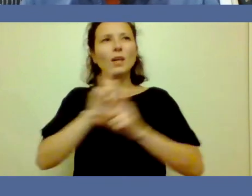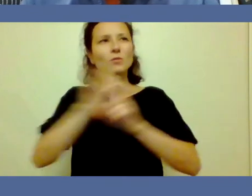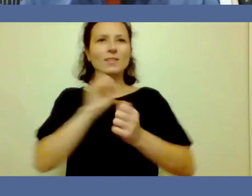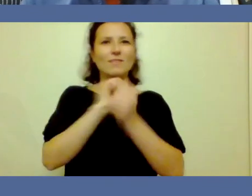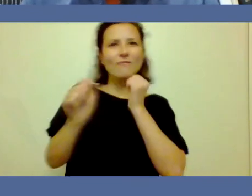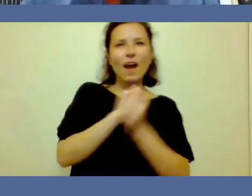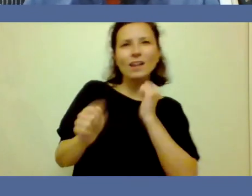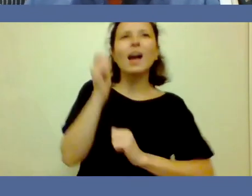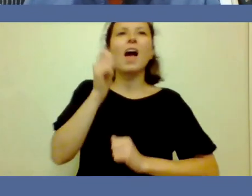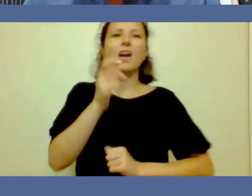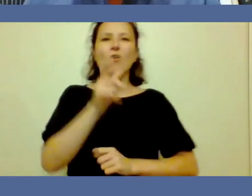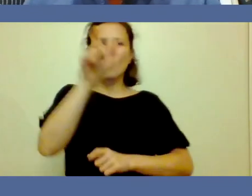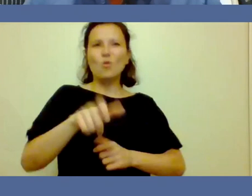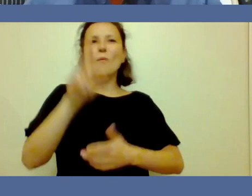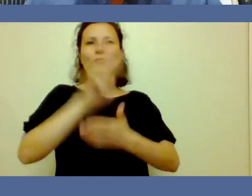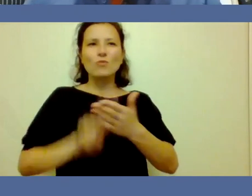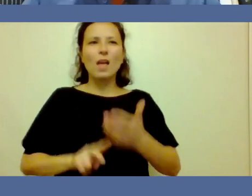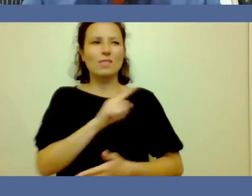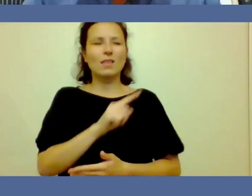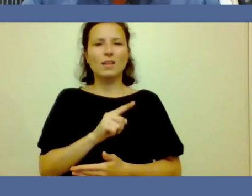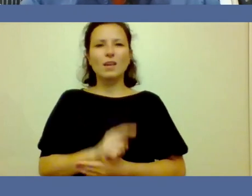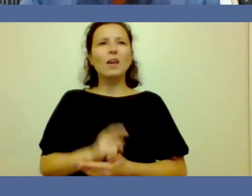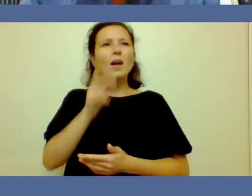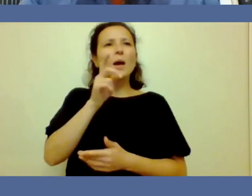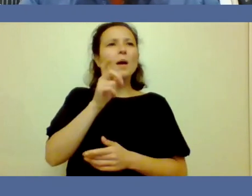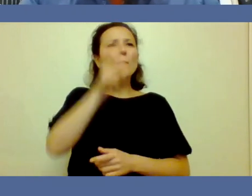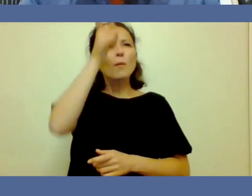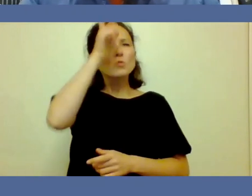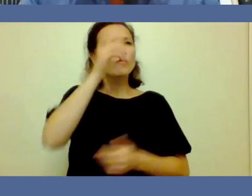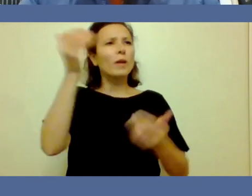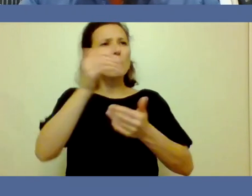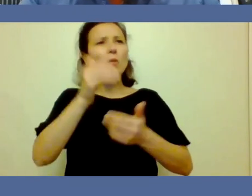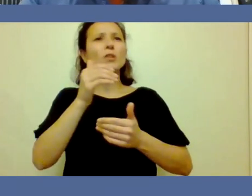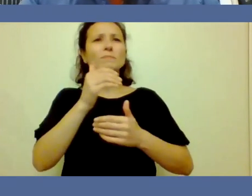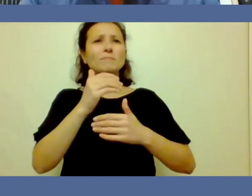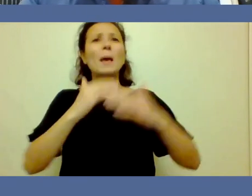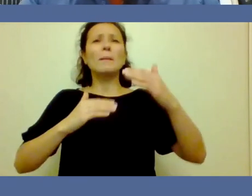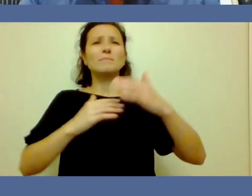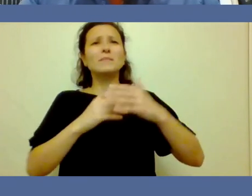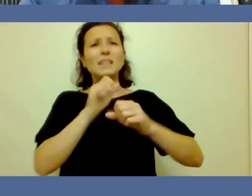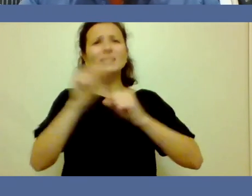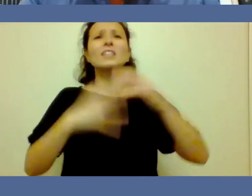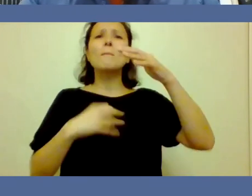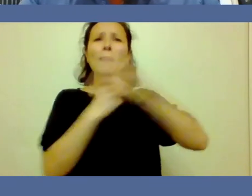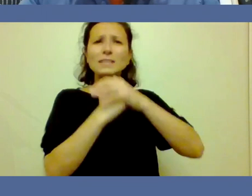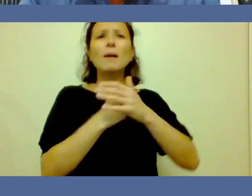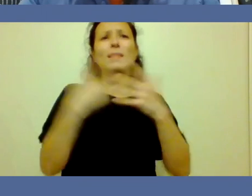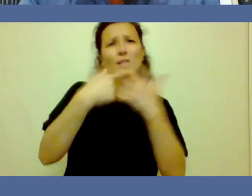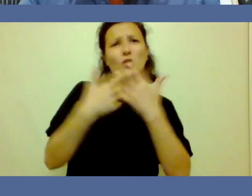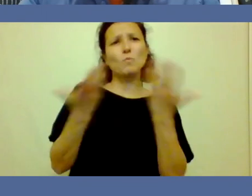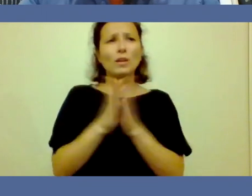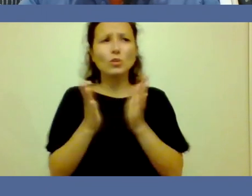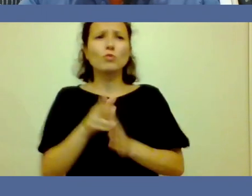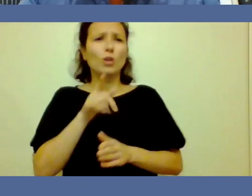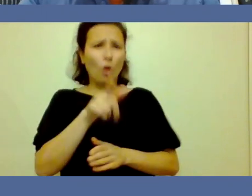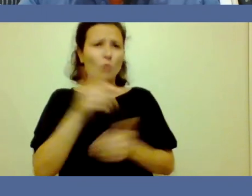czytelnika, ponieważ człowiek jest w stanie przeczytać określoną ilość dzieł. I ja bym chciała, żeby wybrał moją